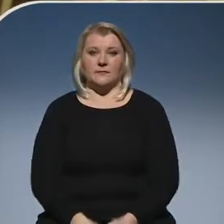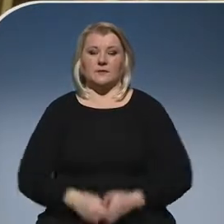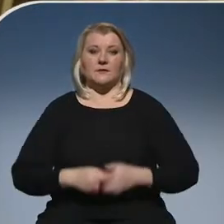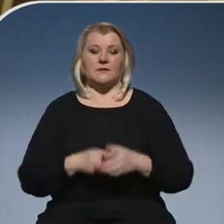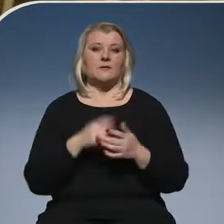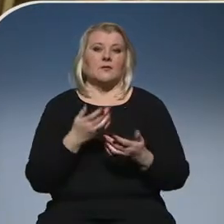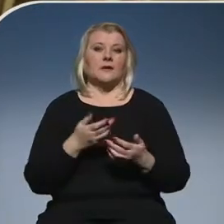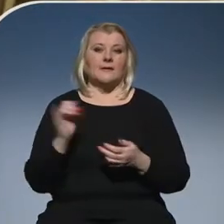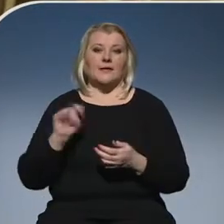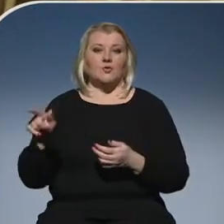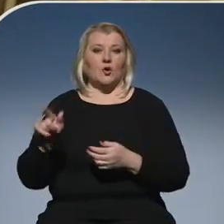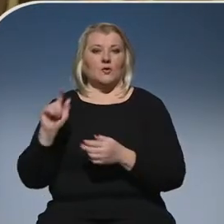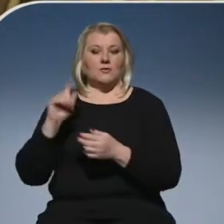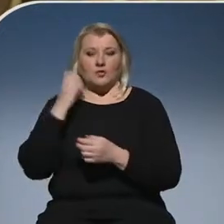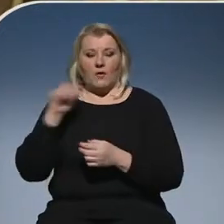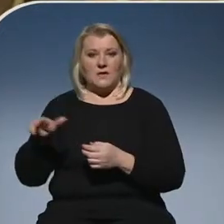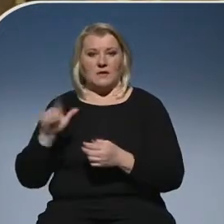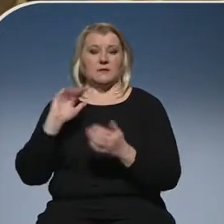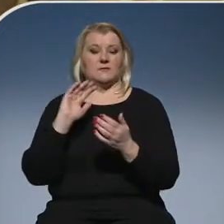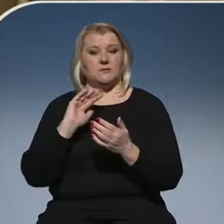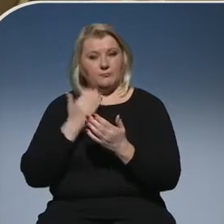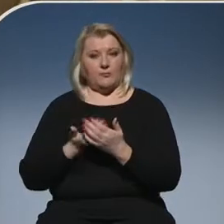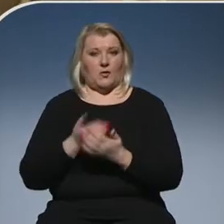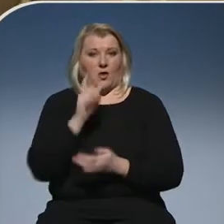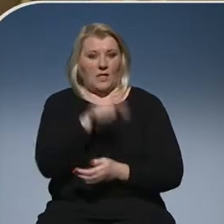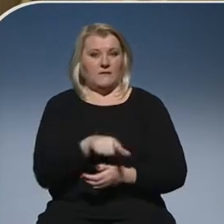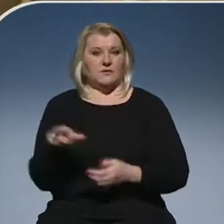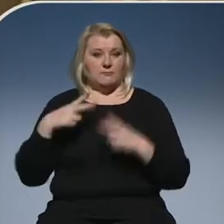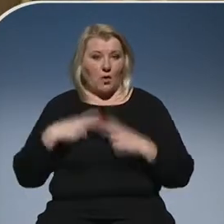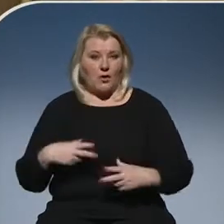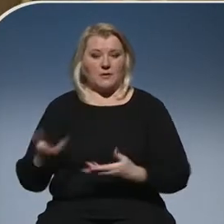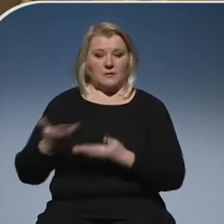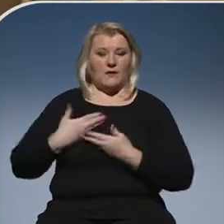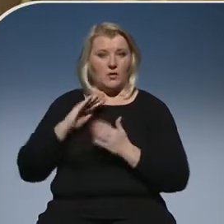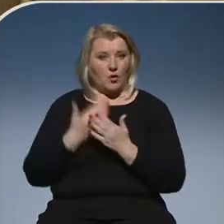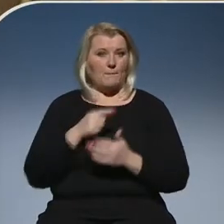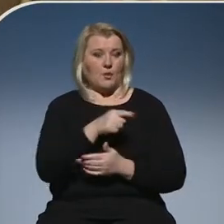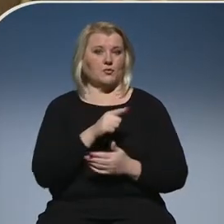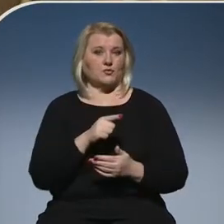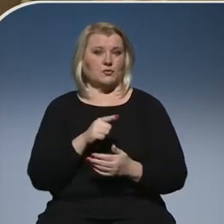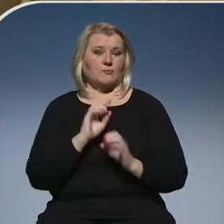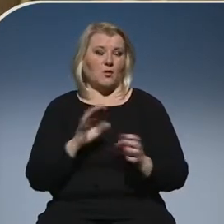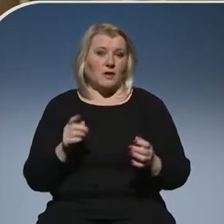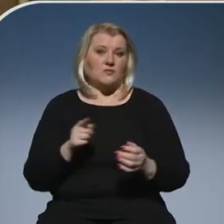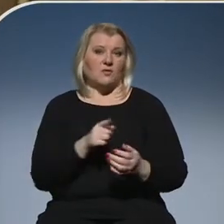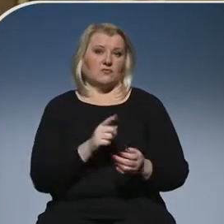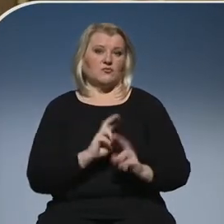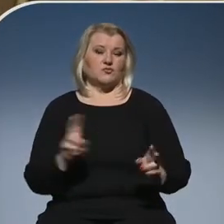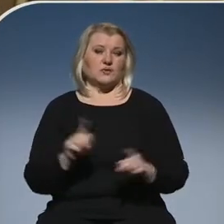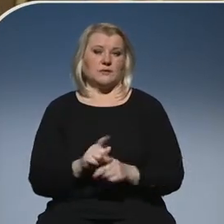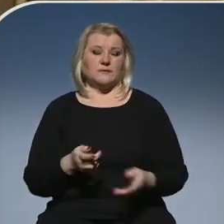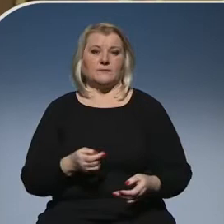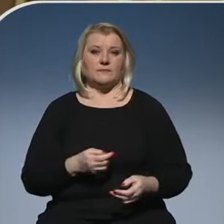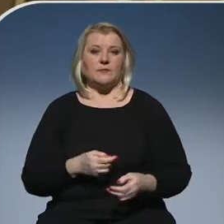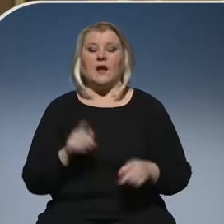už získám nějakou dobrou referenci od jeho spokojených klientů. Nicméně i finanční poradce je vlastně svým způsobem prostředník